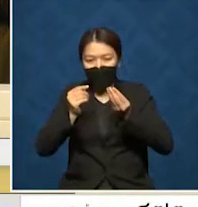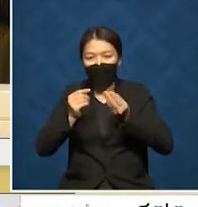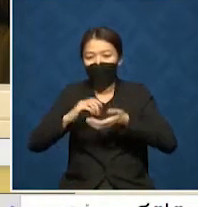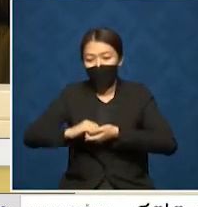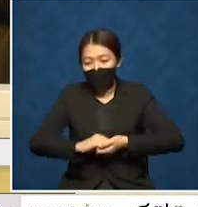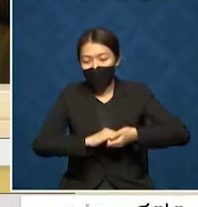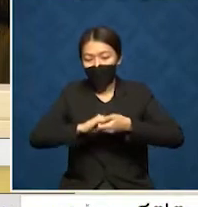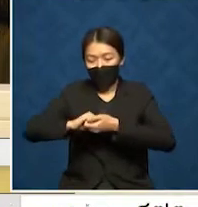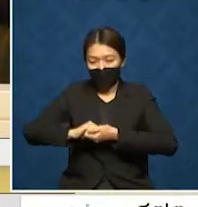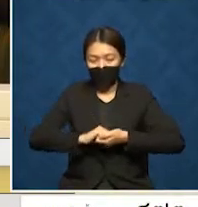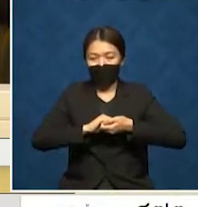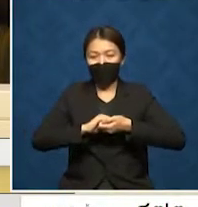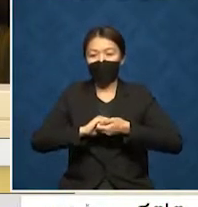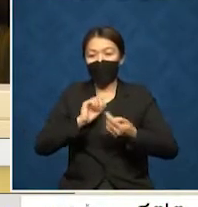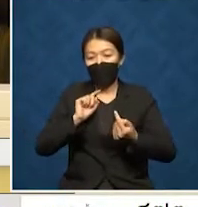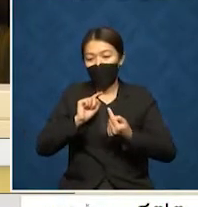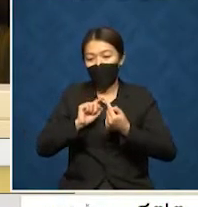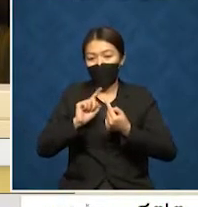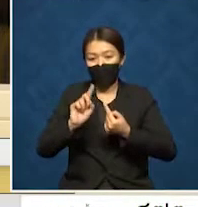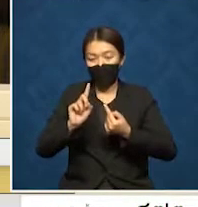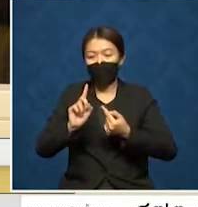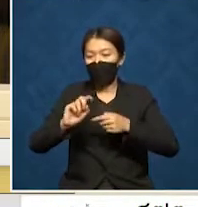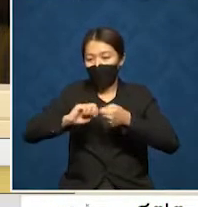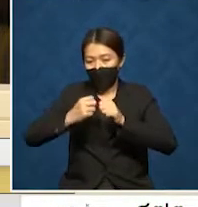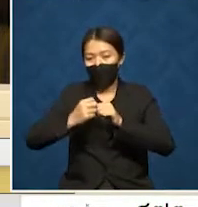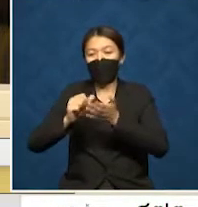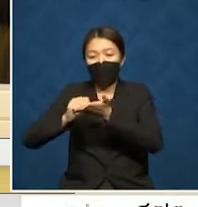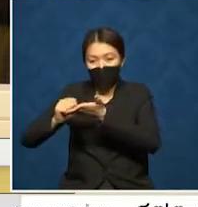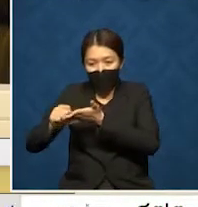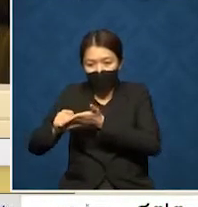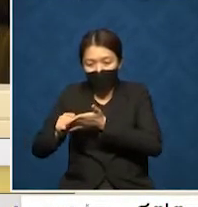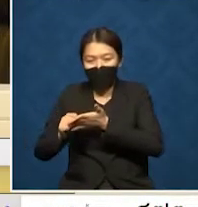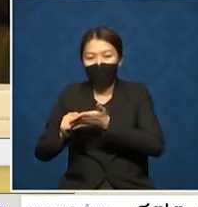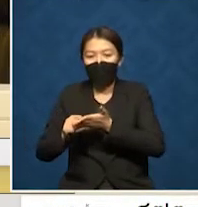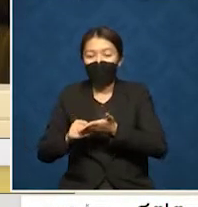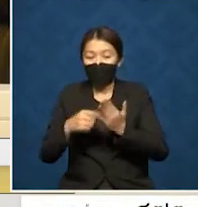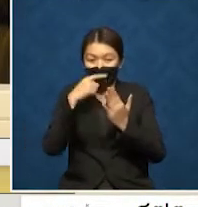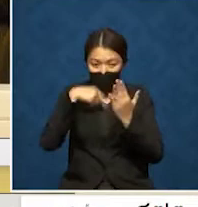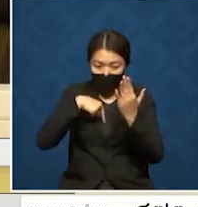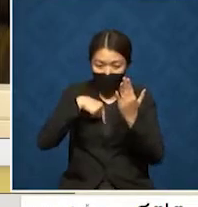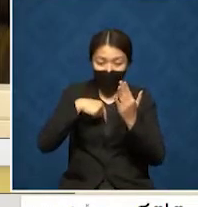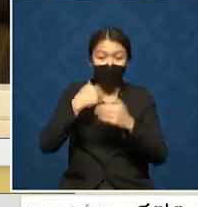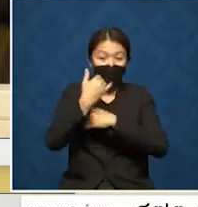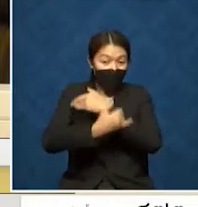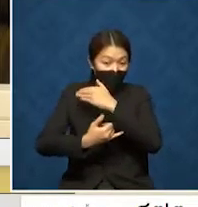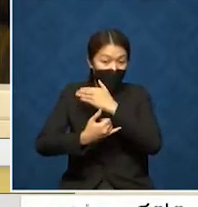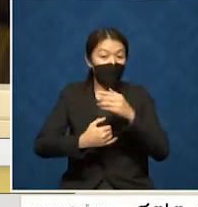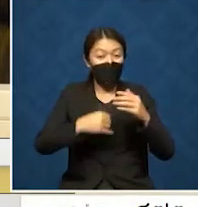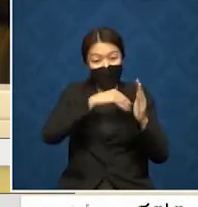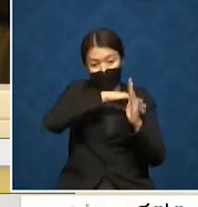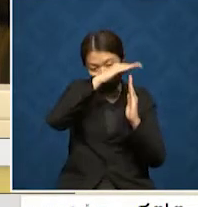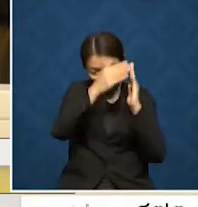มือร่วมใจในการแก้ไขปัญหาเป็นงานระหว่างประเทศเราได้ดำเนิน